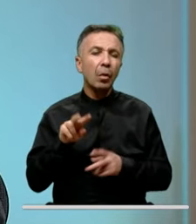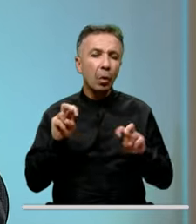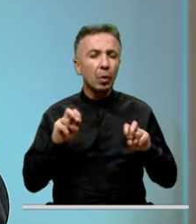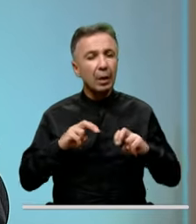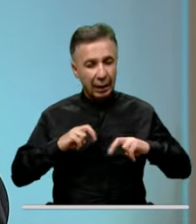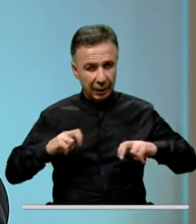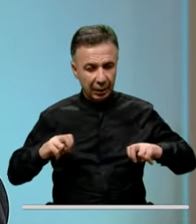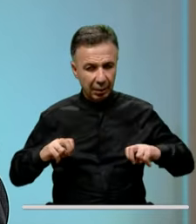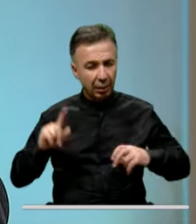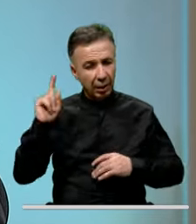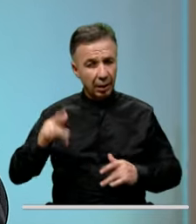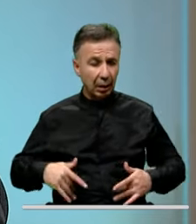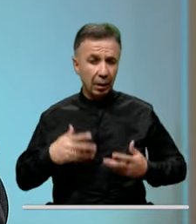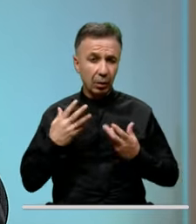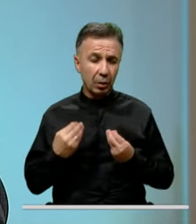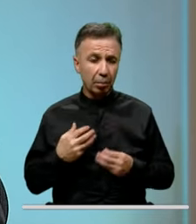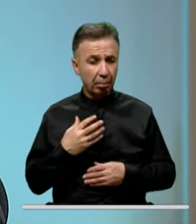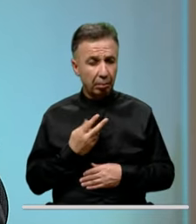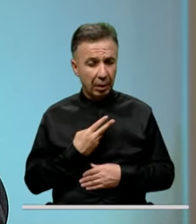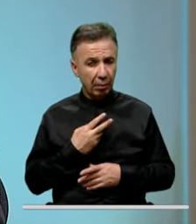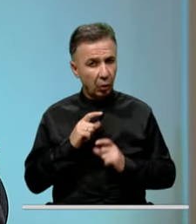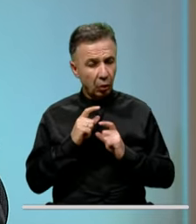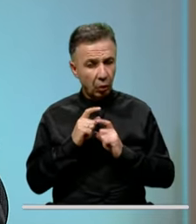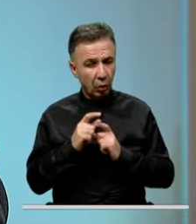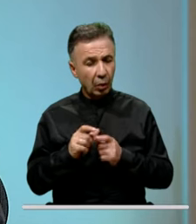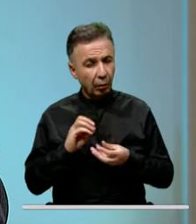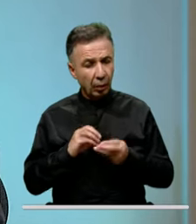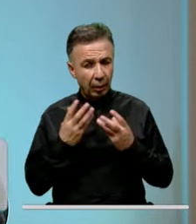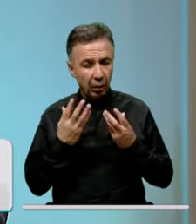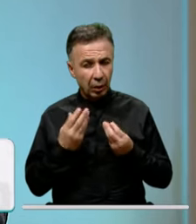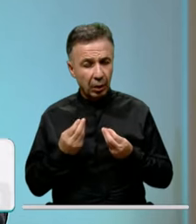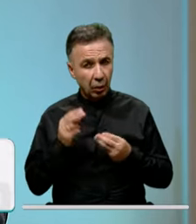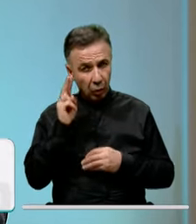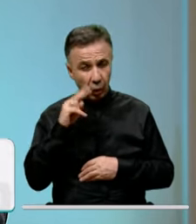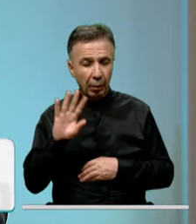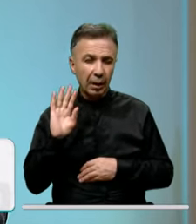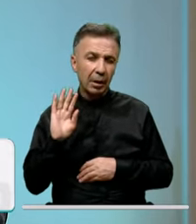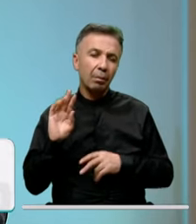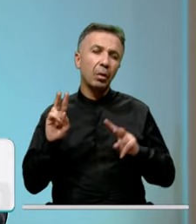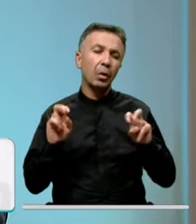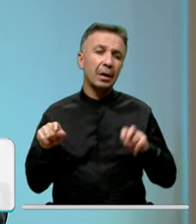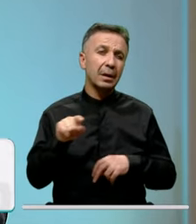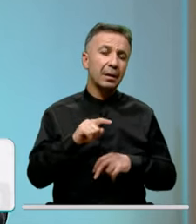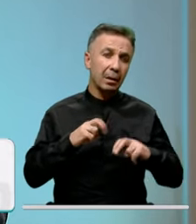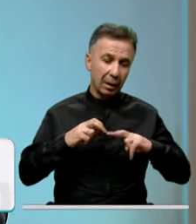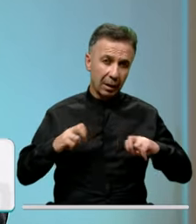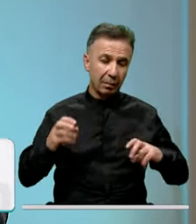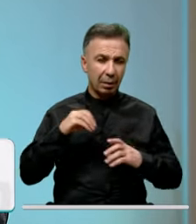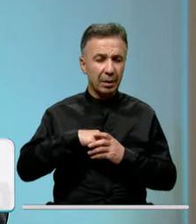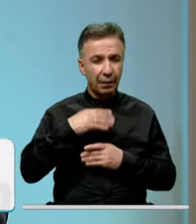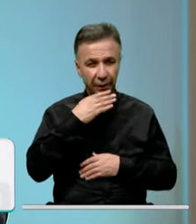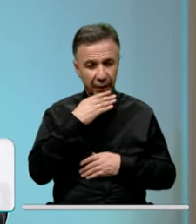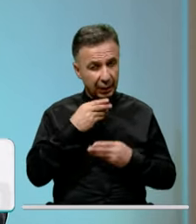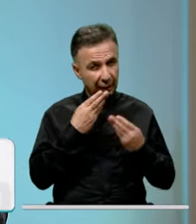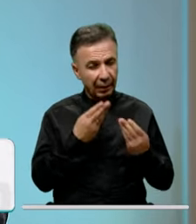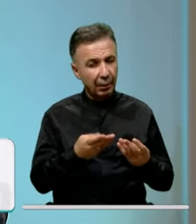Allah razı olsun. Bakın benim soru olarak ya da sorun olarak görmediğim bir hususu siz araştırmam için bana bir fırsat